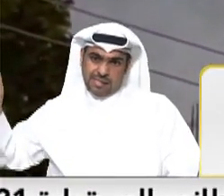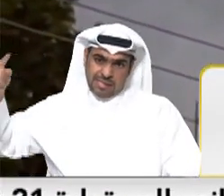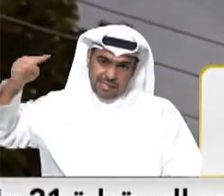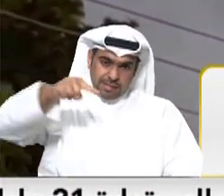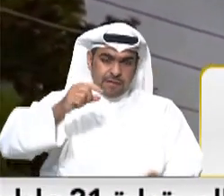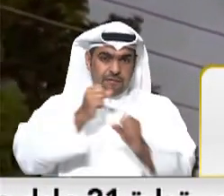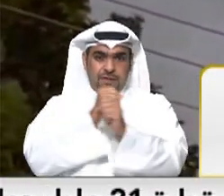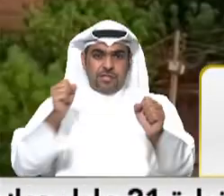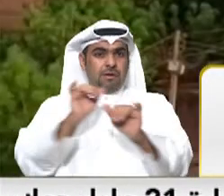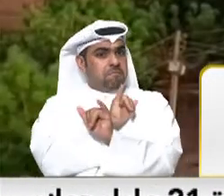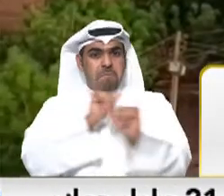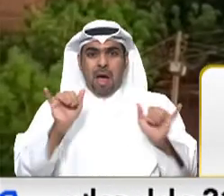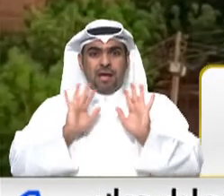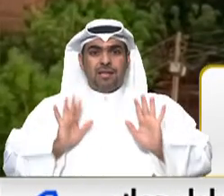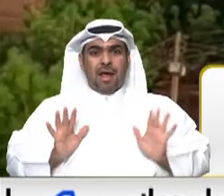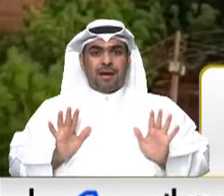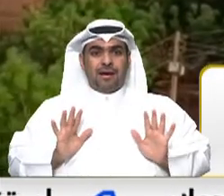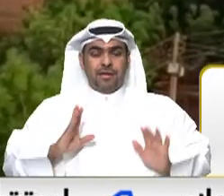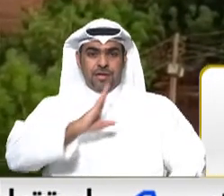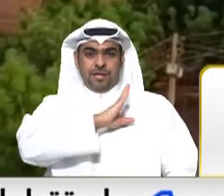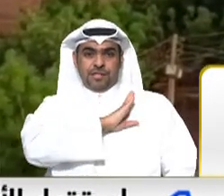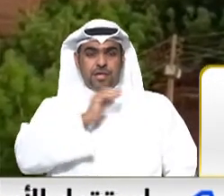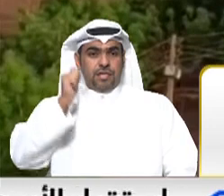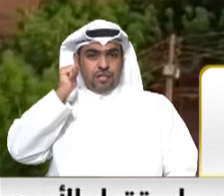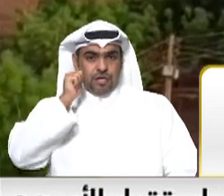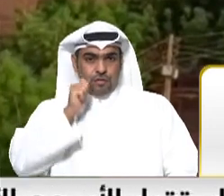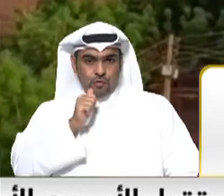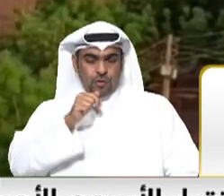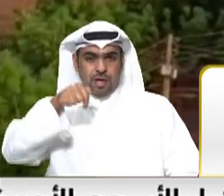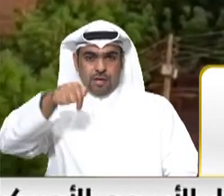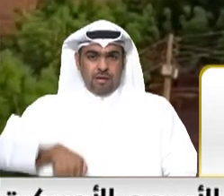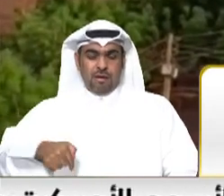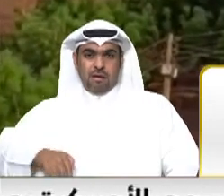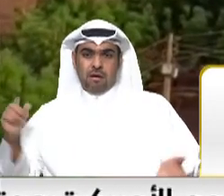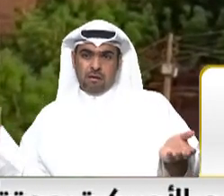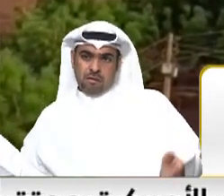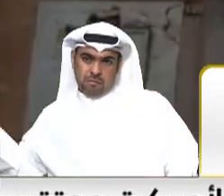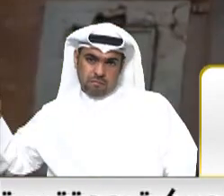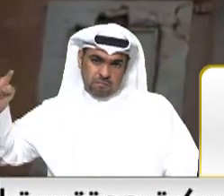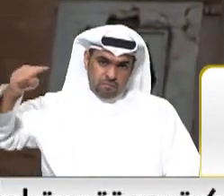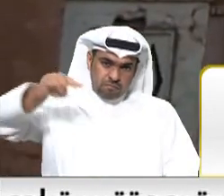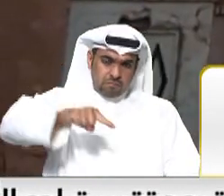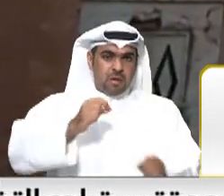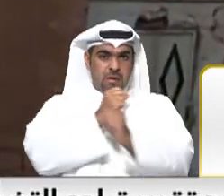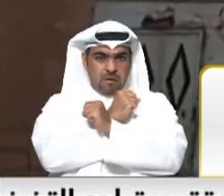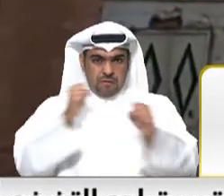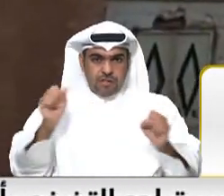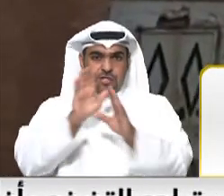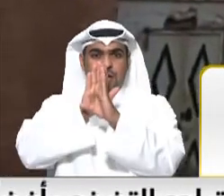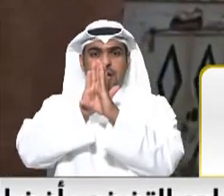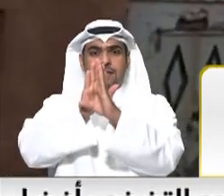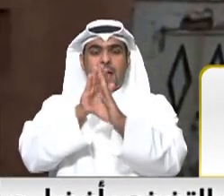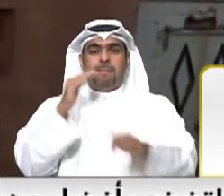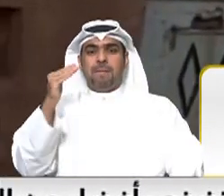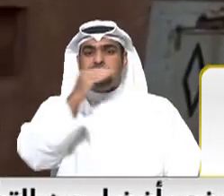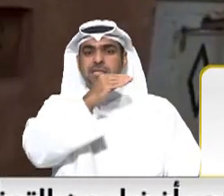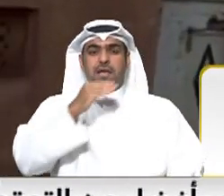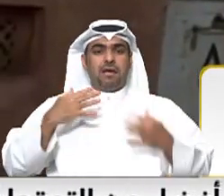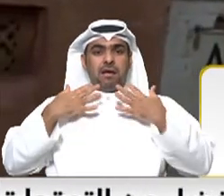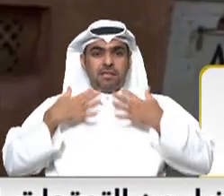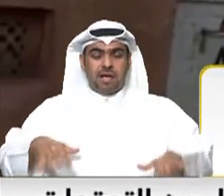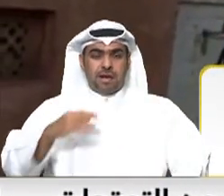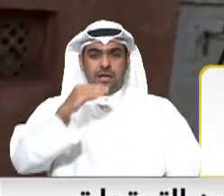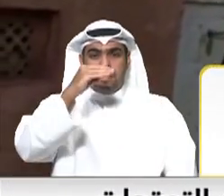الجيش هجمات مكثفه بالمدفعيه الثقيله والطيران على مواقع لقوات الدعم السريع جنوبي